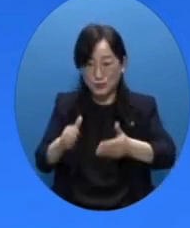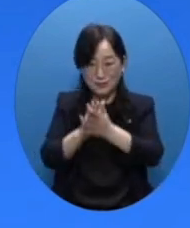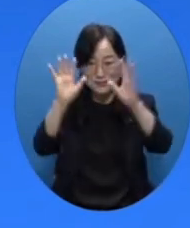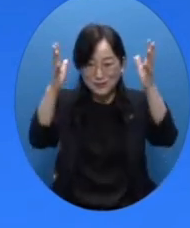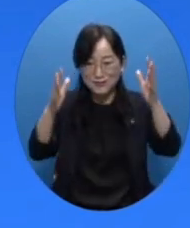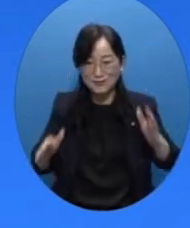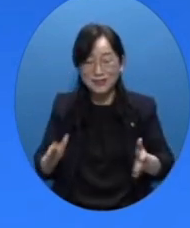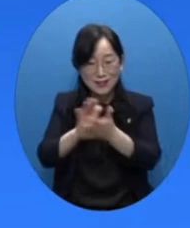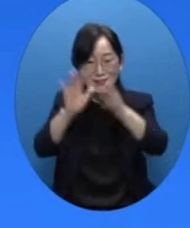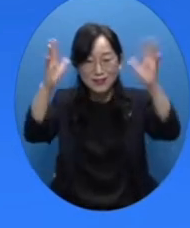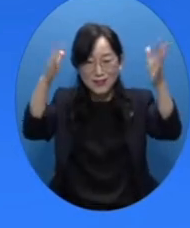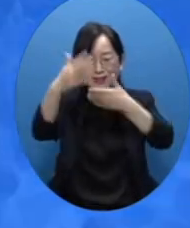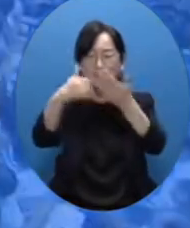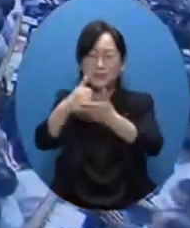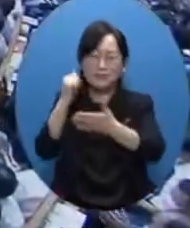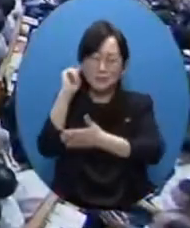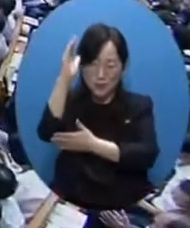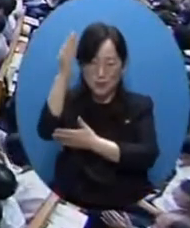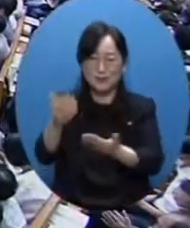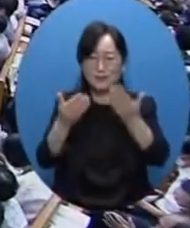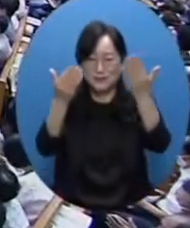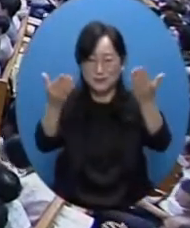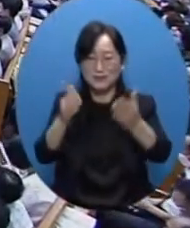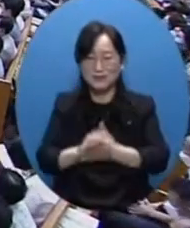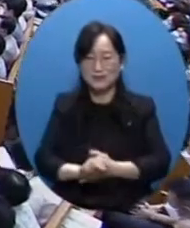할렐루 에 하는 게 우선입니다